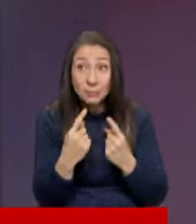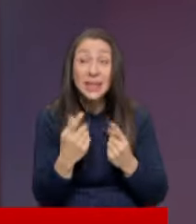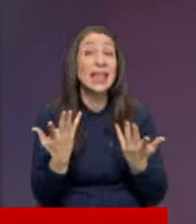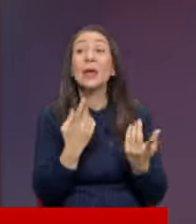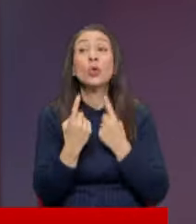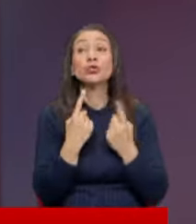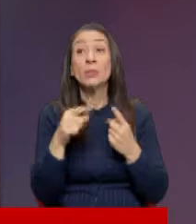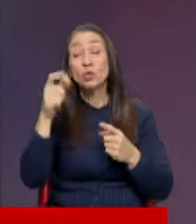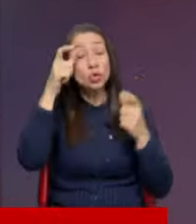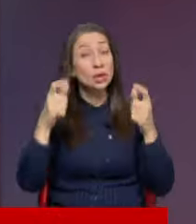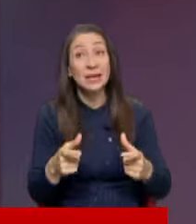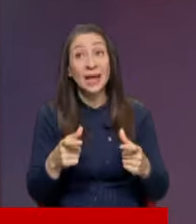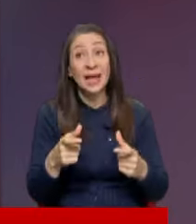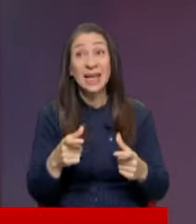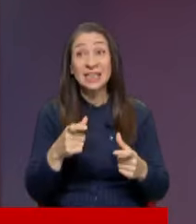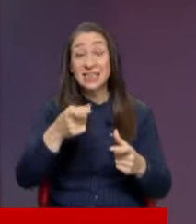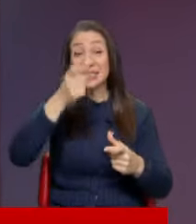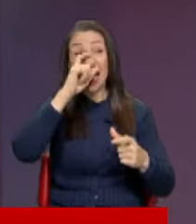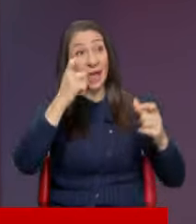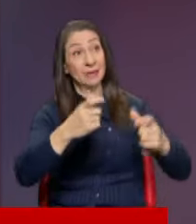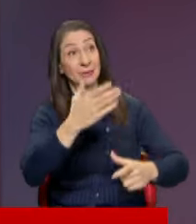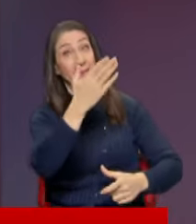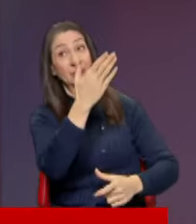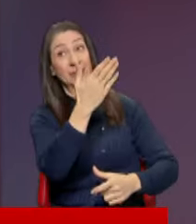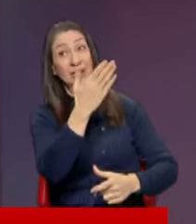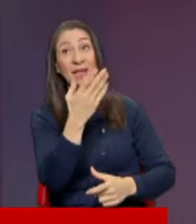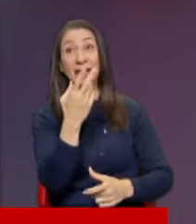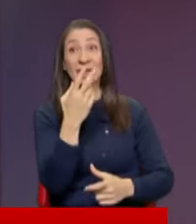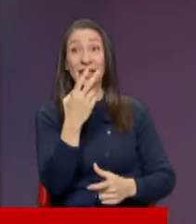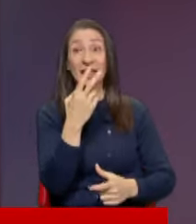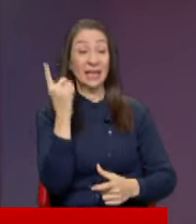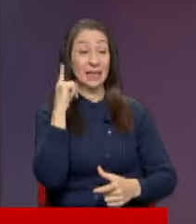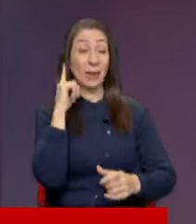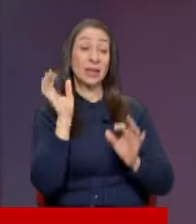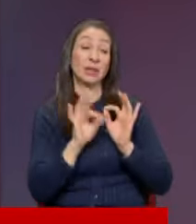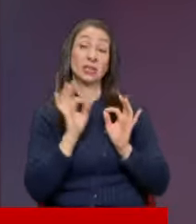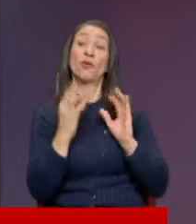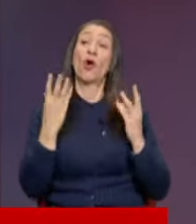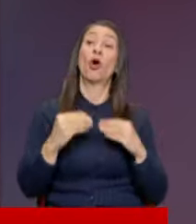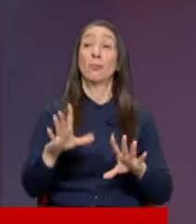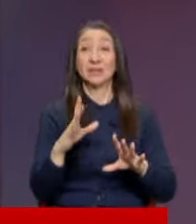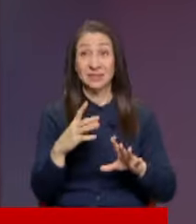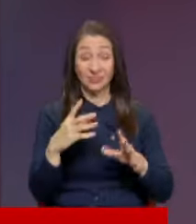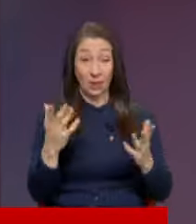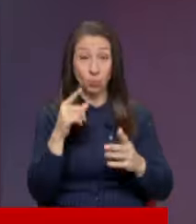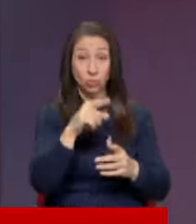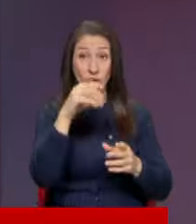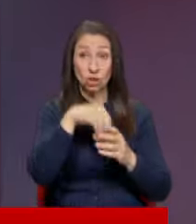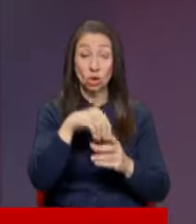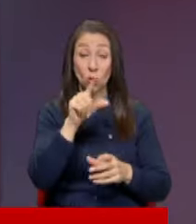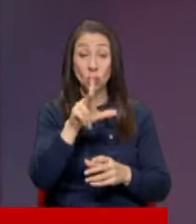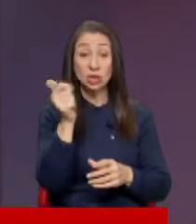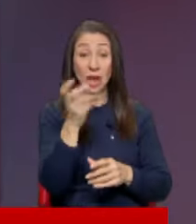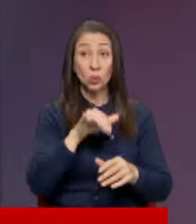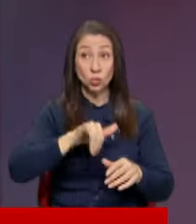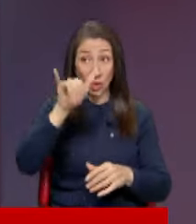Neyi konuşalım Bu memlekette sarayın itibardan tasarruf olmaz deyişini ve bunun için 13